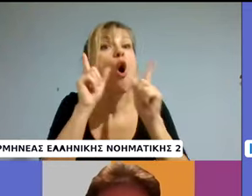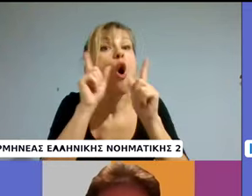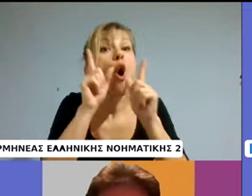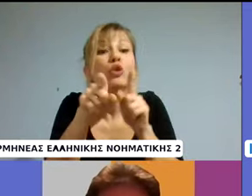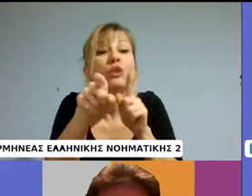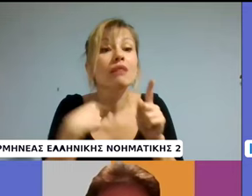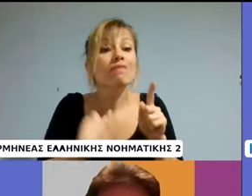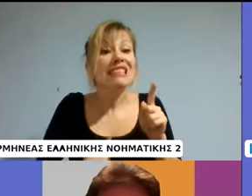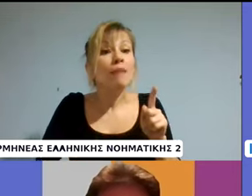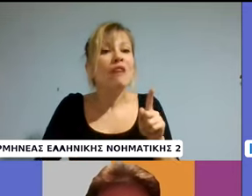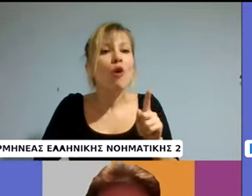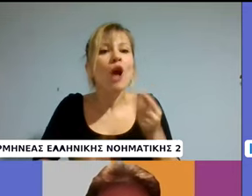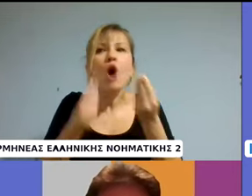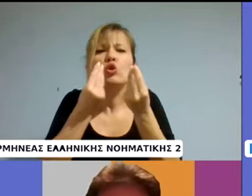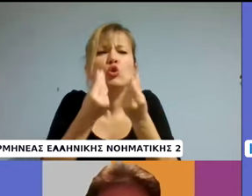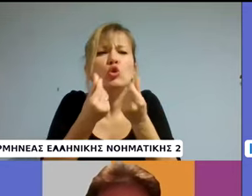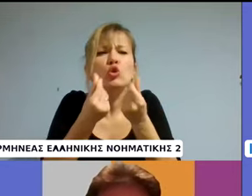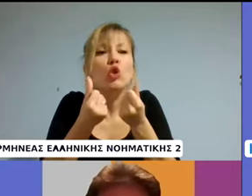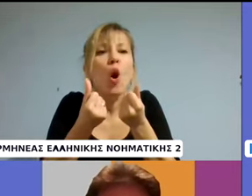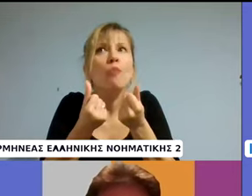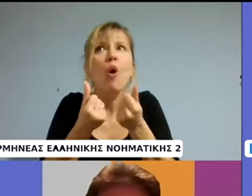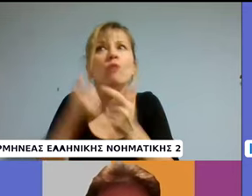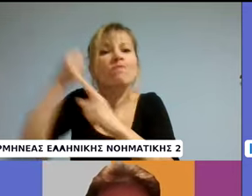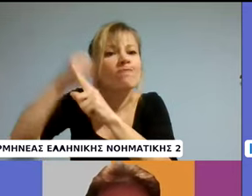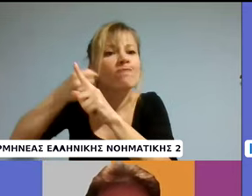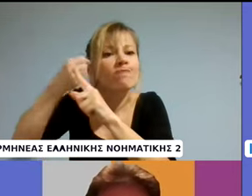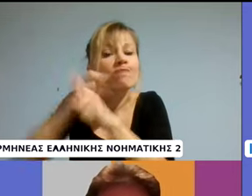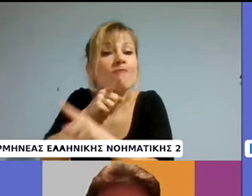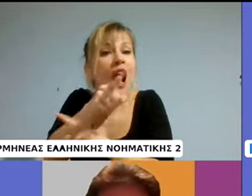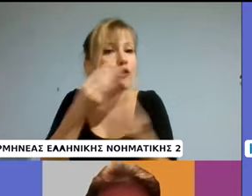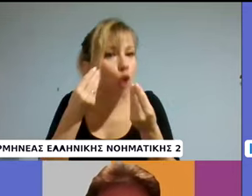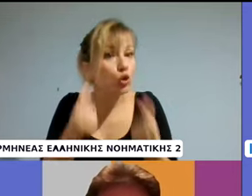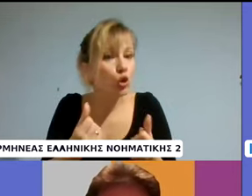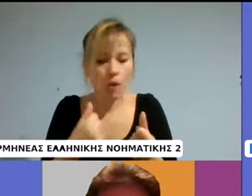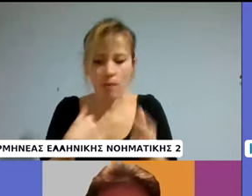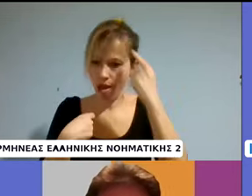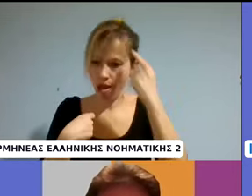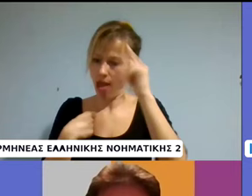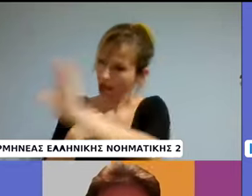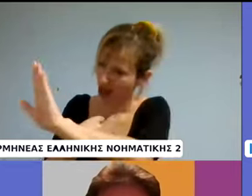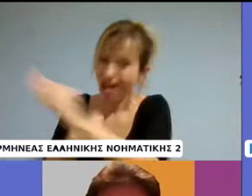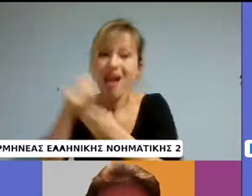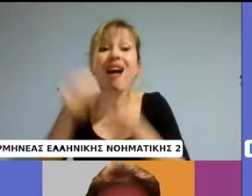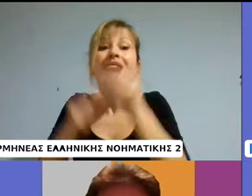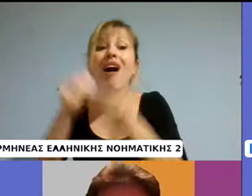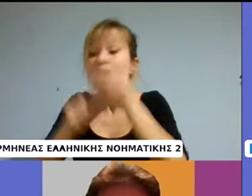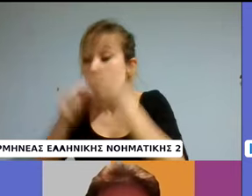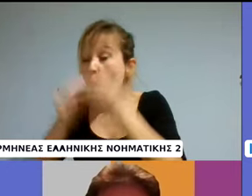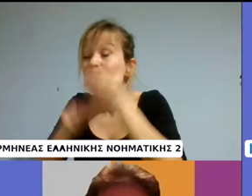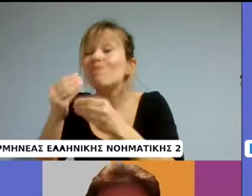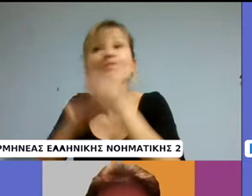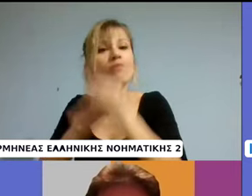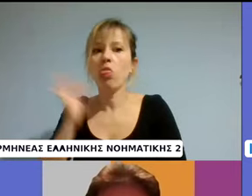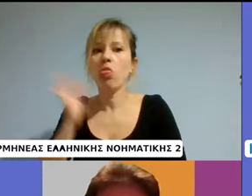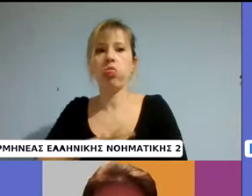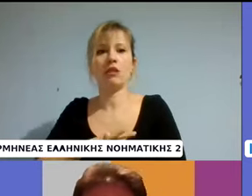τέτοιο οδηγό ως επιχείρημα, δείχνοντας ότι κοιτάξτε τα μαθηματικά δεν βγαίνουν, τότε